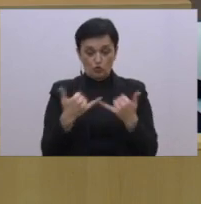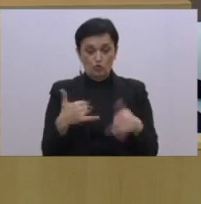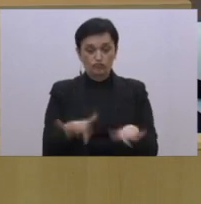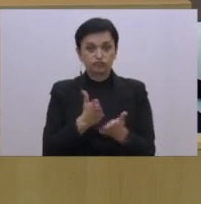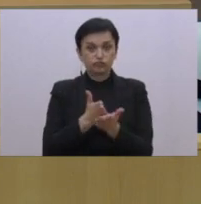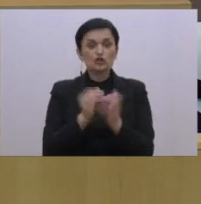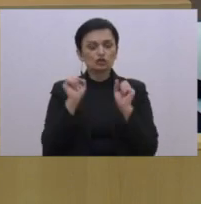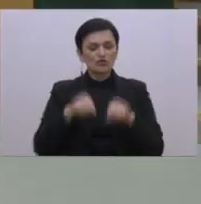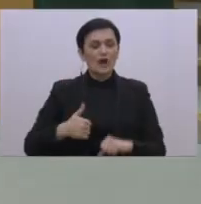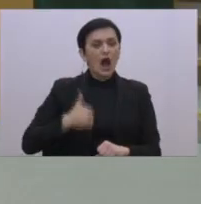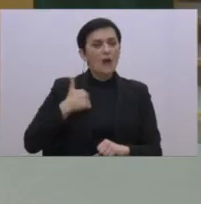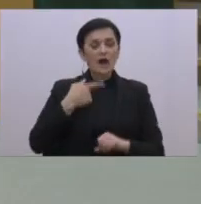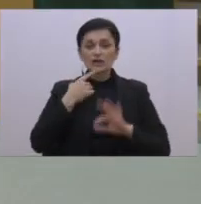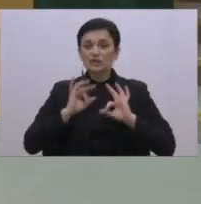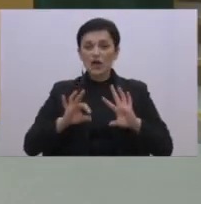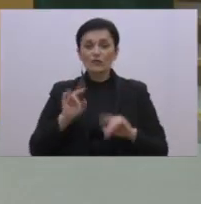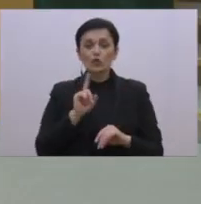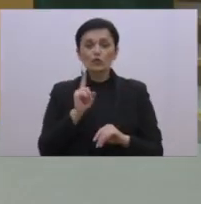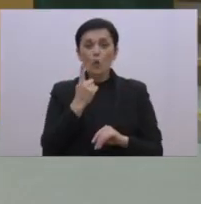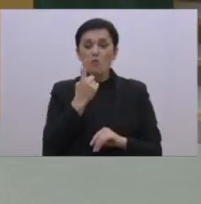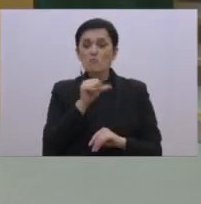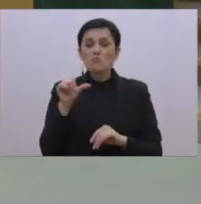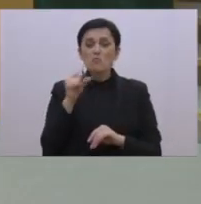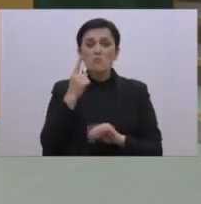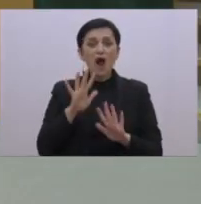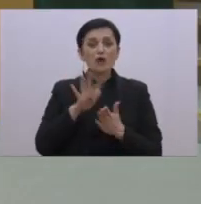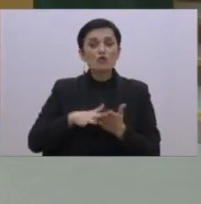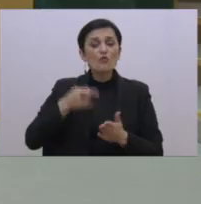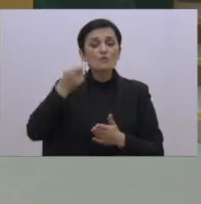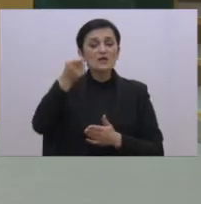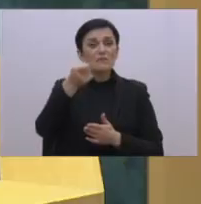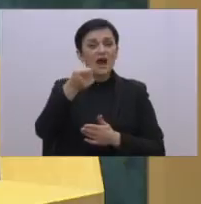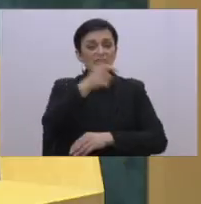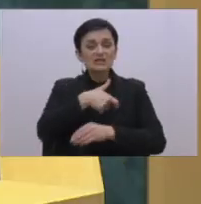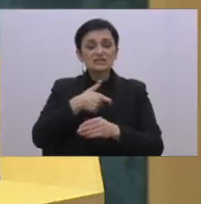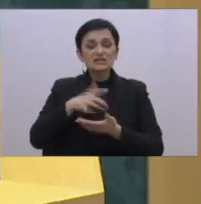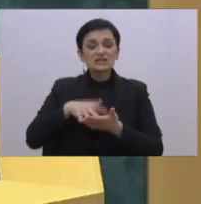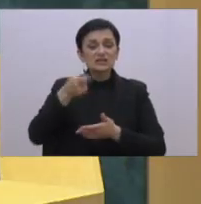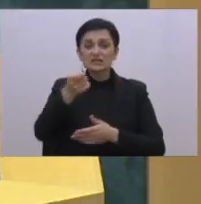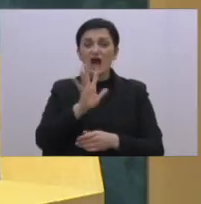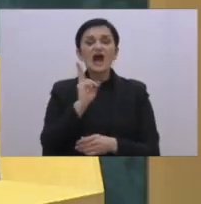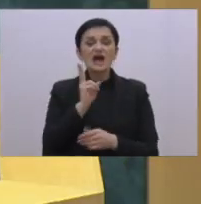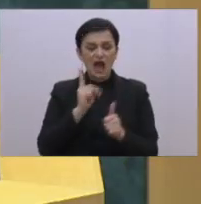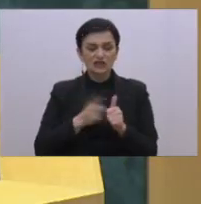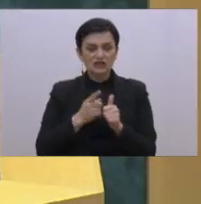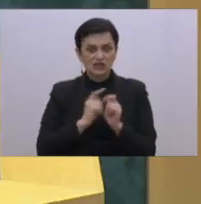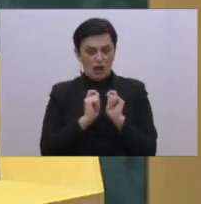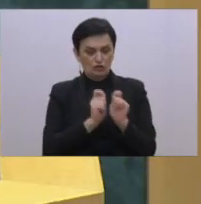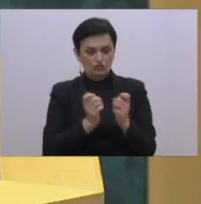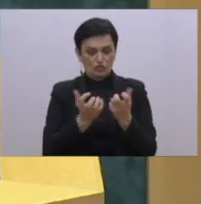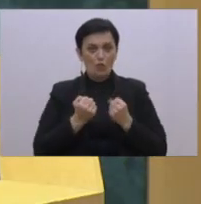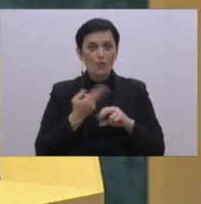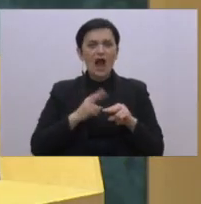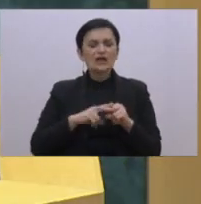და შეგვიძლია ამაყად განვაცხადოთ, რომ არა მარტო მიუმართეთ ევროკავშირის წევრობისთვის, არამედ კანდიდატის სტატუსიც მოიპოვეთ.